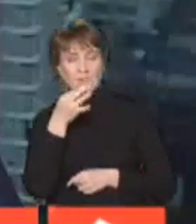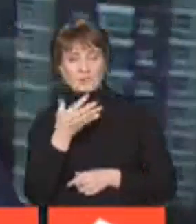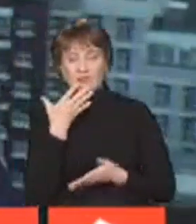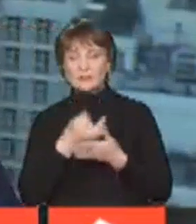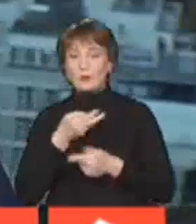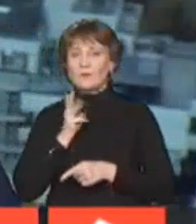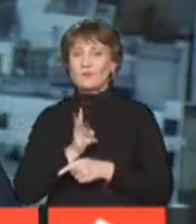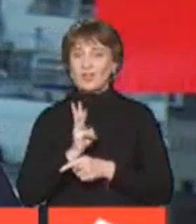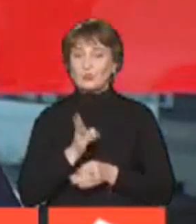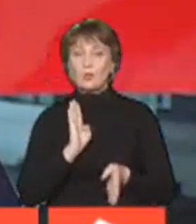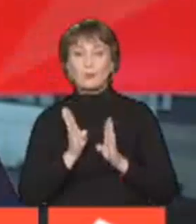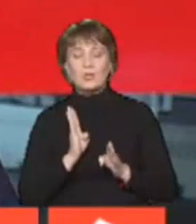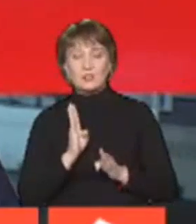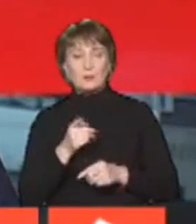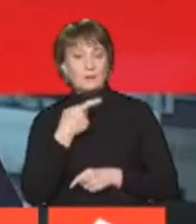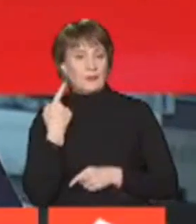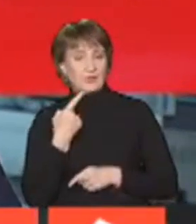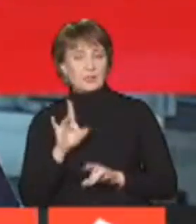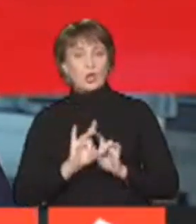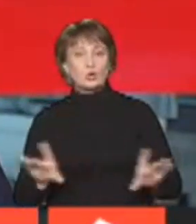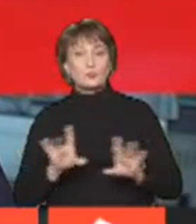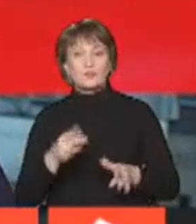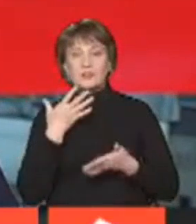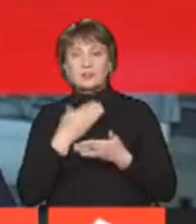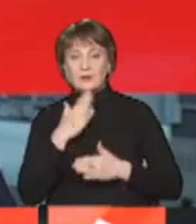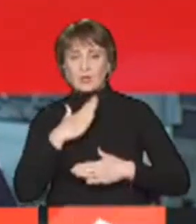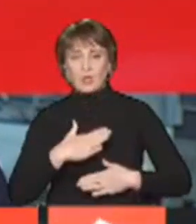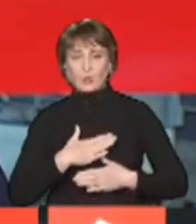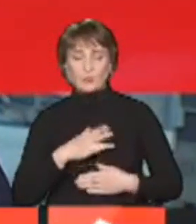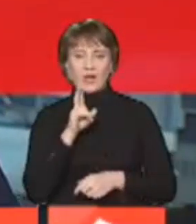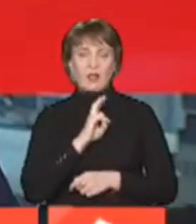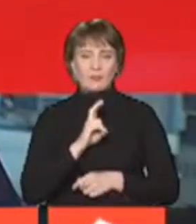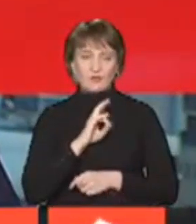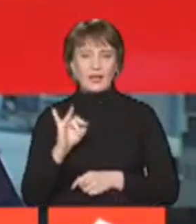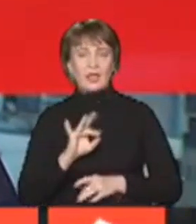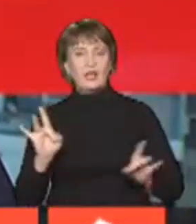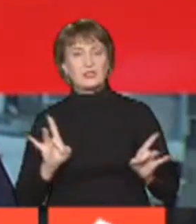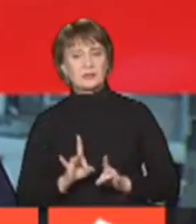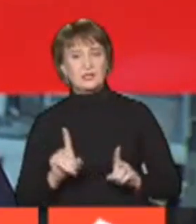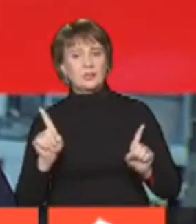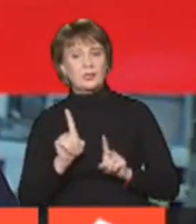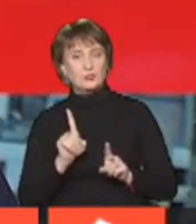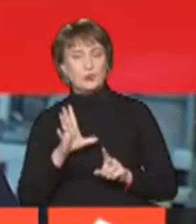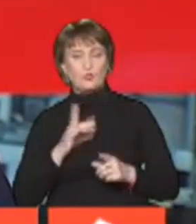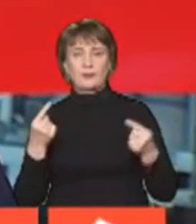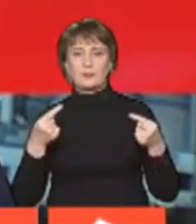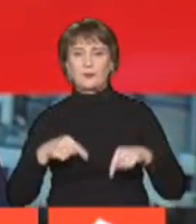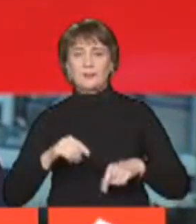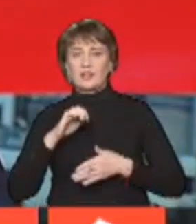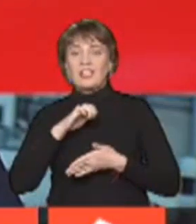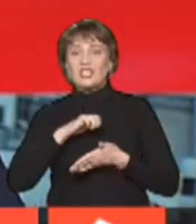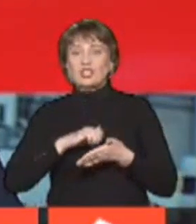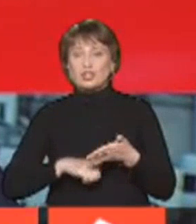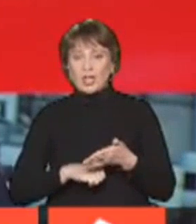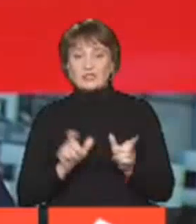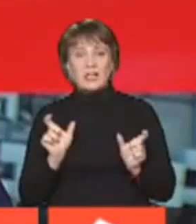відеоблозі. Президент радить українцям розповідати про свої улюблені кафе і ресторани, що стають збитковими через